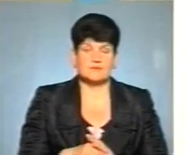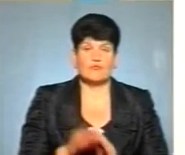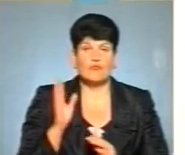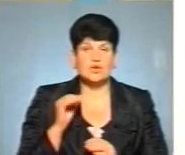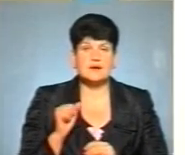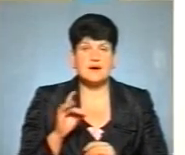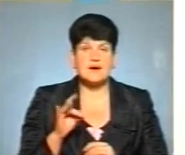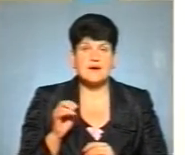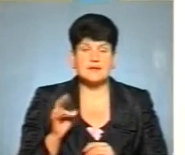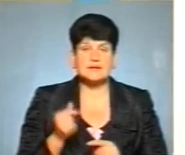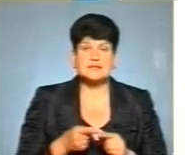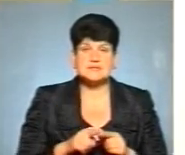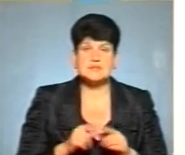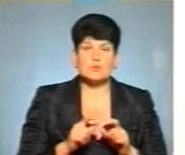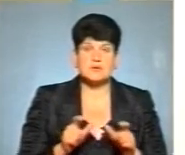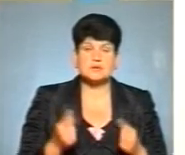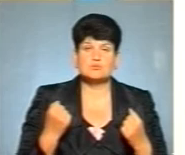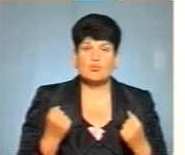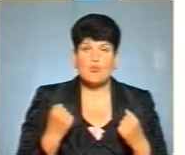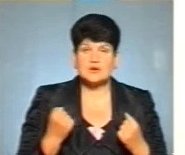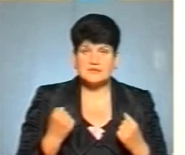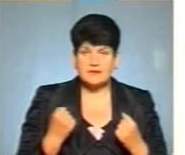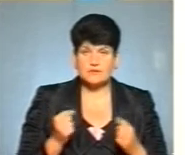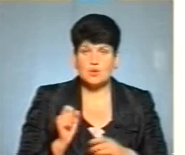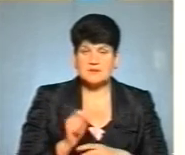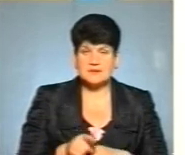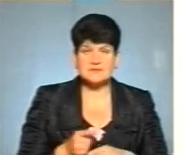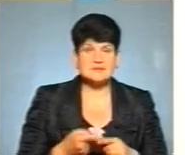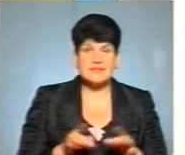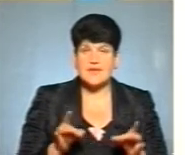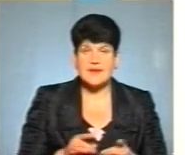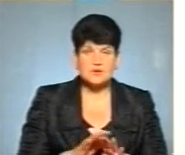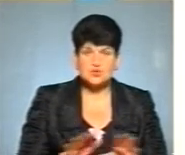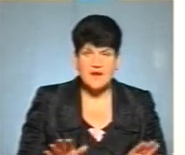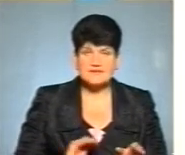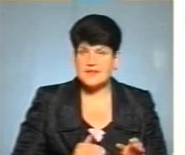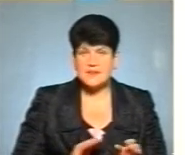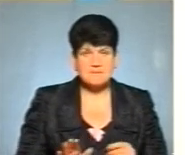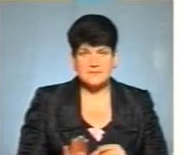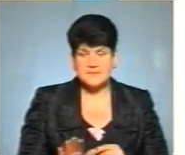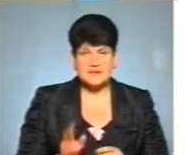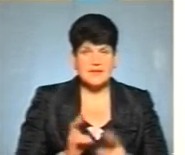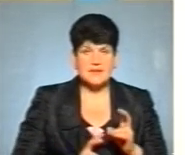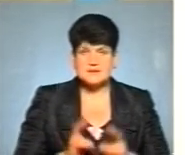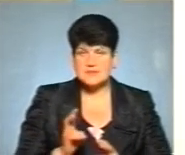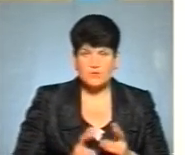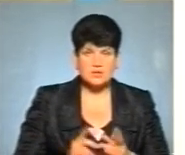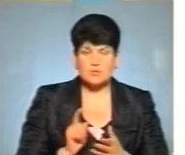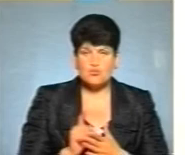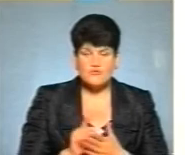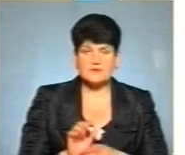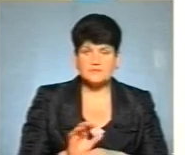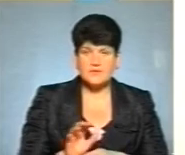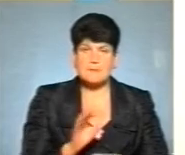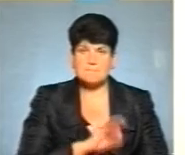є об'єкт спортивного призначення, це не є бізнесовий проект, це не є ресторан, це не є, скажімо, завод, який повинен продукувати, тільки